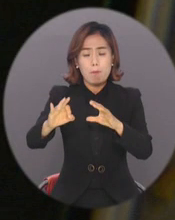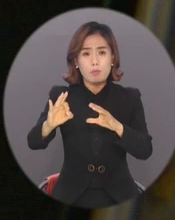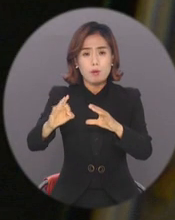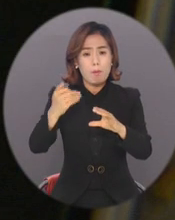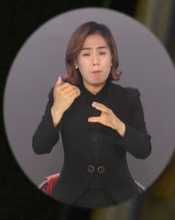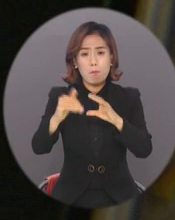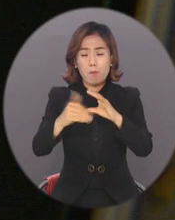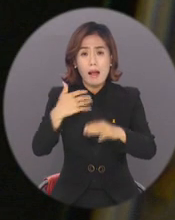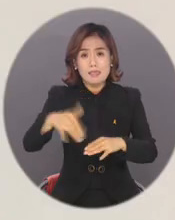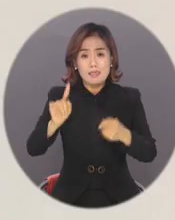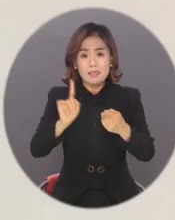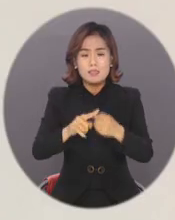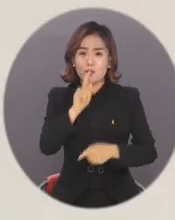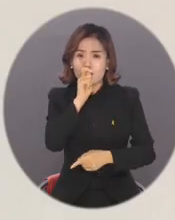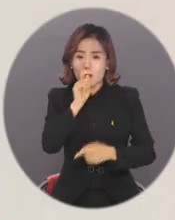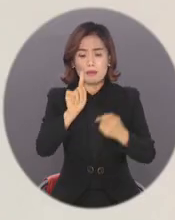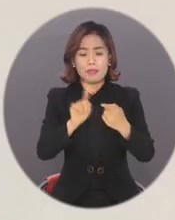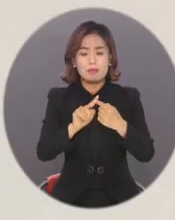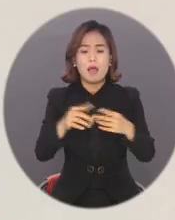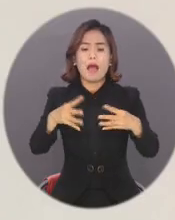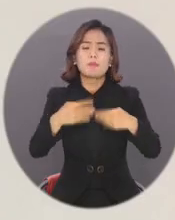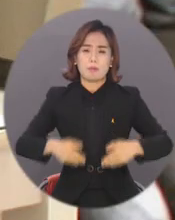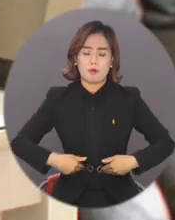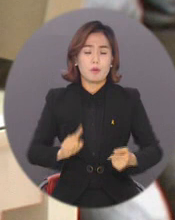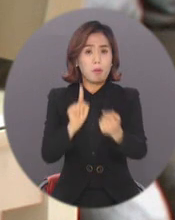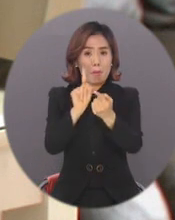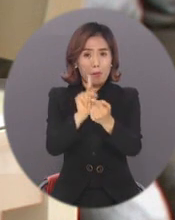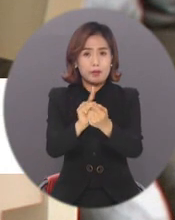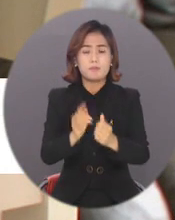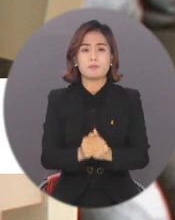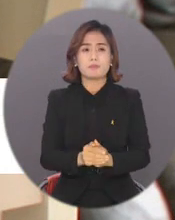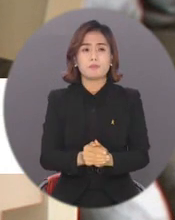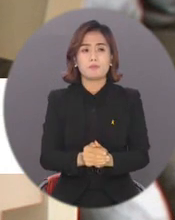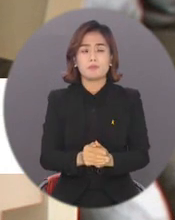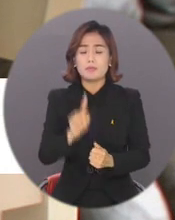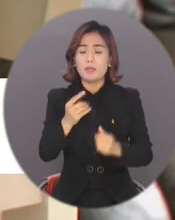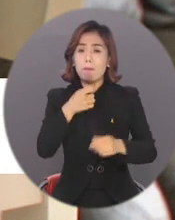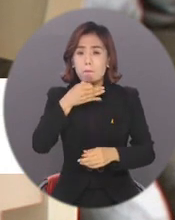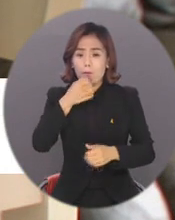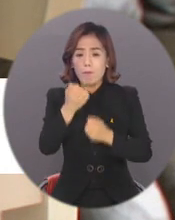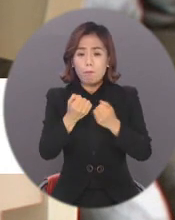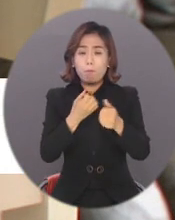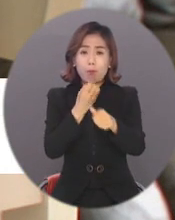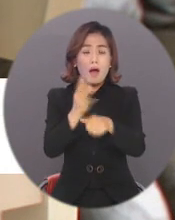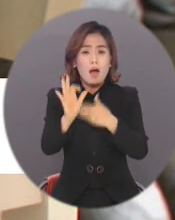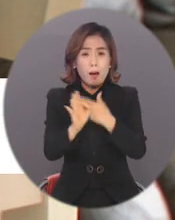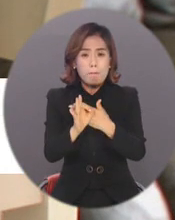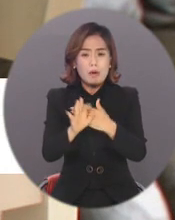미지급을 발설하지 않는다는 내용의 합의서를 쓰자며 접근했습니다. 밖으로 만약에 나가게 되면은 지금 상황처럼